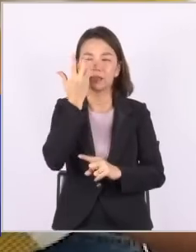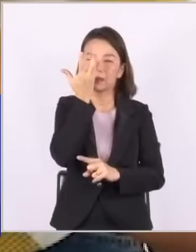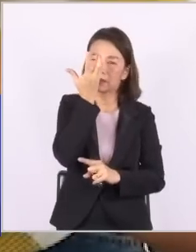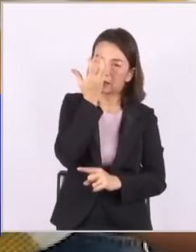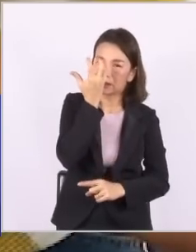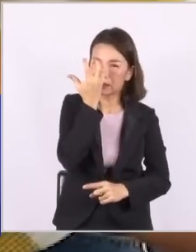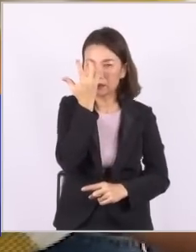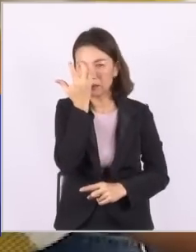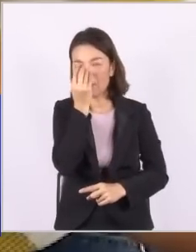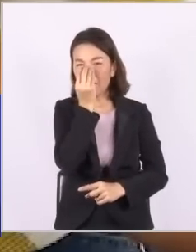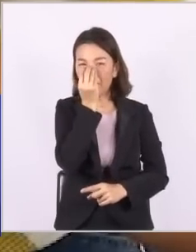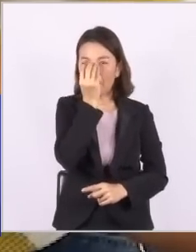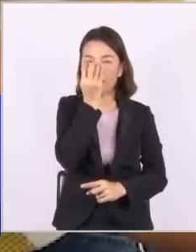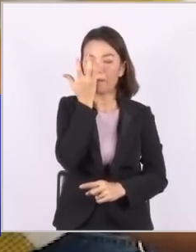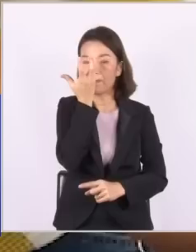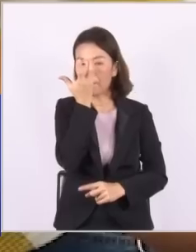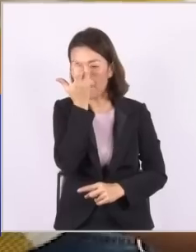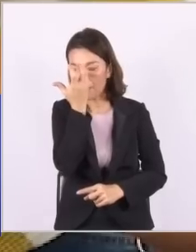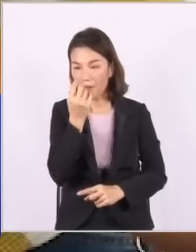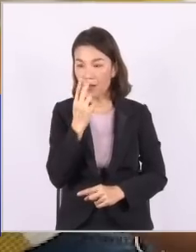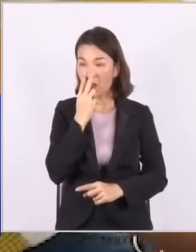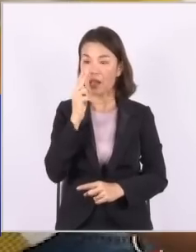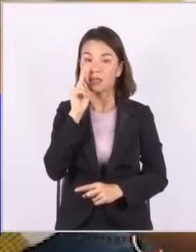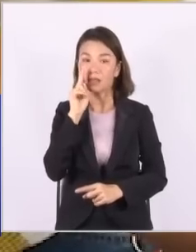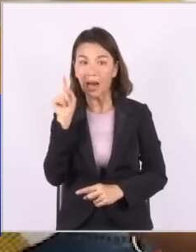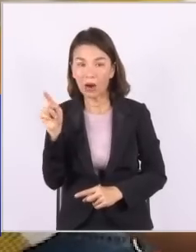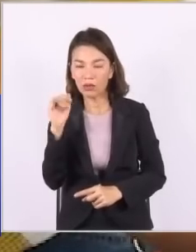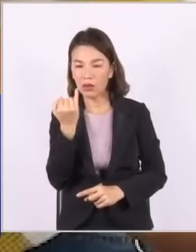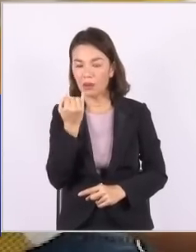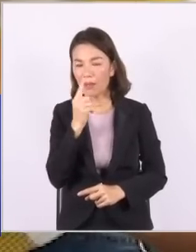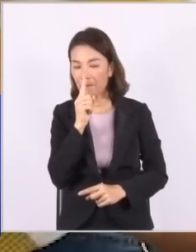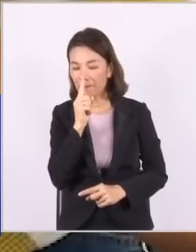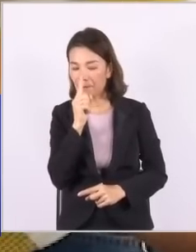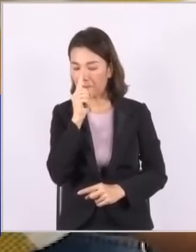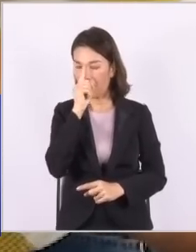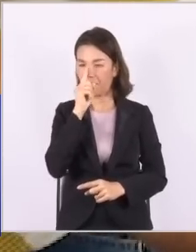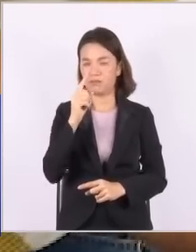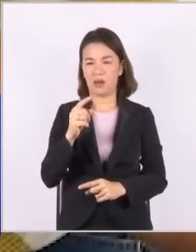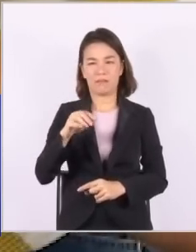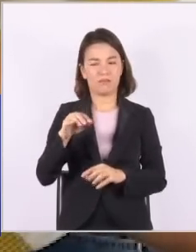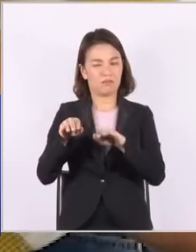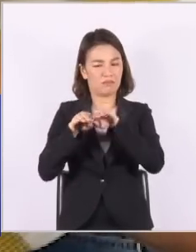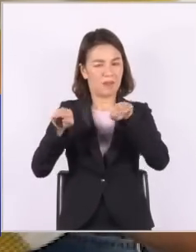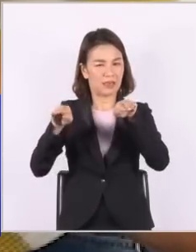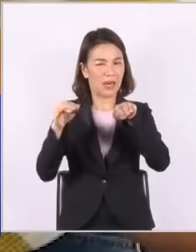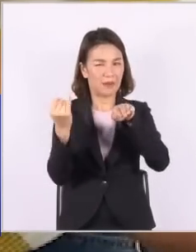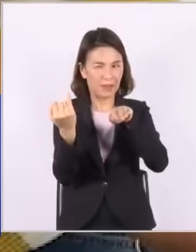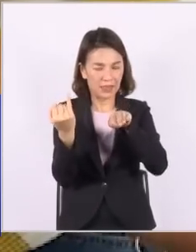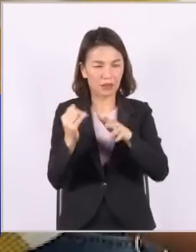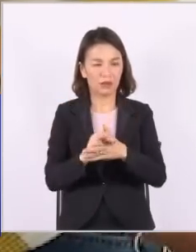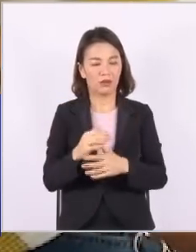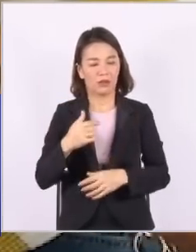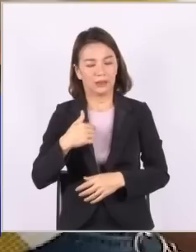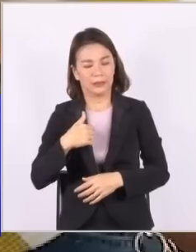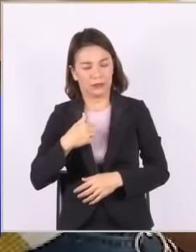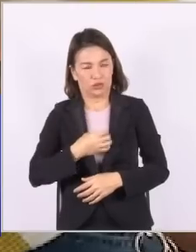เวลาพอเห็นข่าวเรื่องคลินิกดังกล่าวมีการใช้ซิลิโคนไม่ได้มาตรฐานรู้สึกตกใจมากเลยตอนนี้ไม่อยากจะทำแล้ว